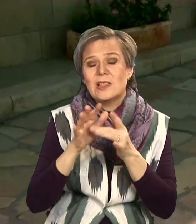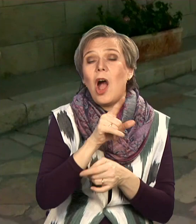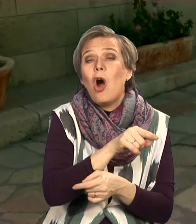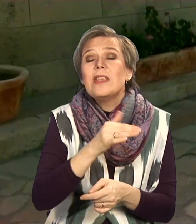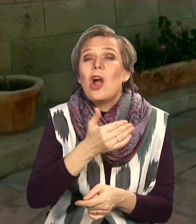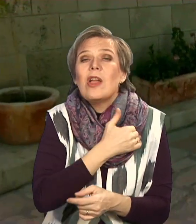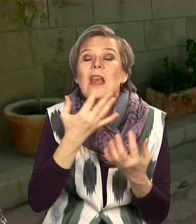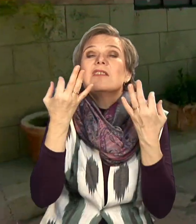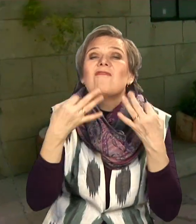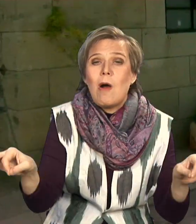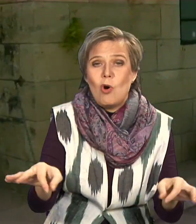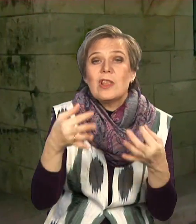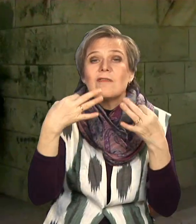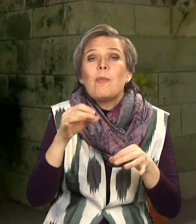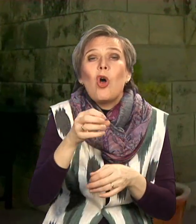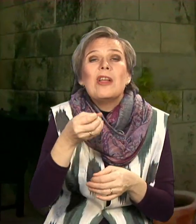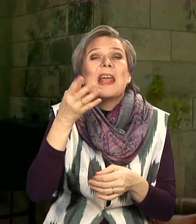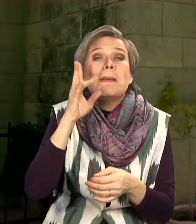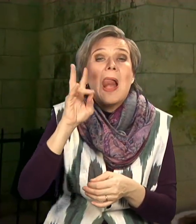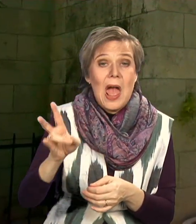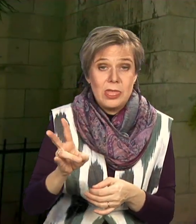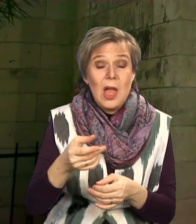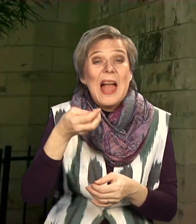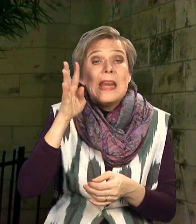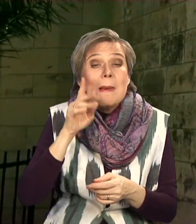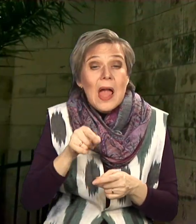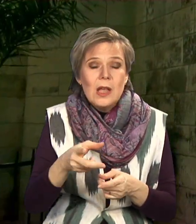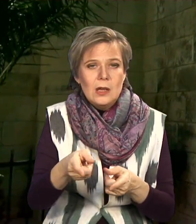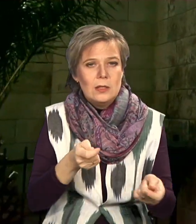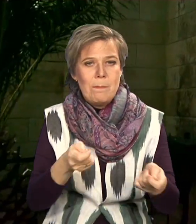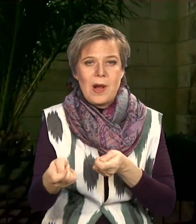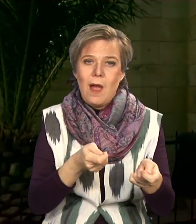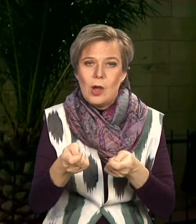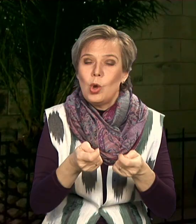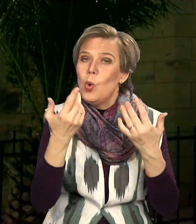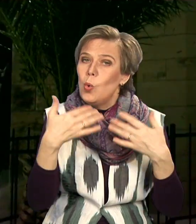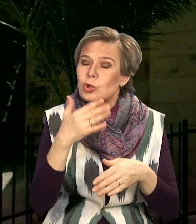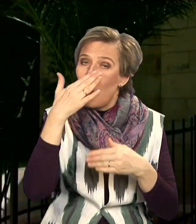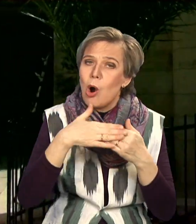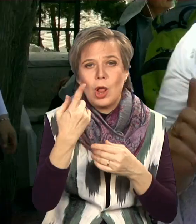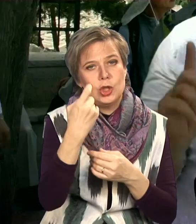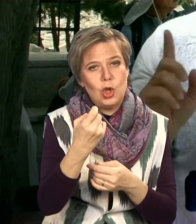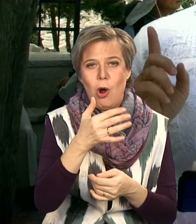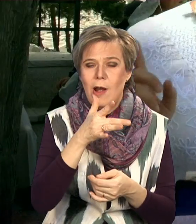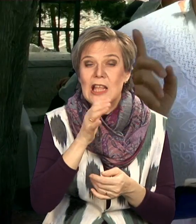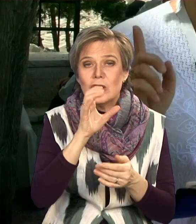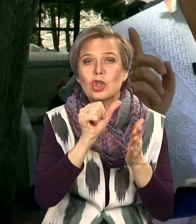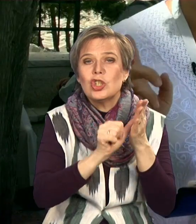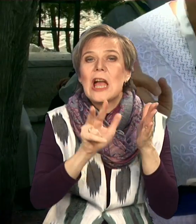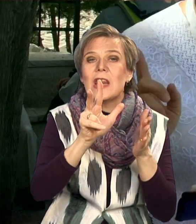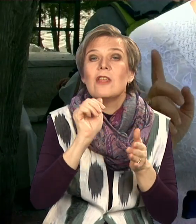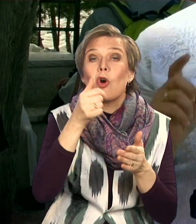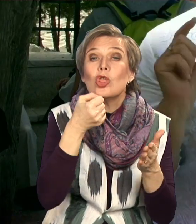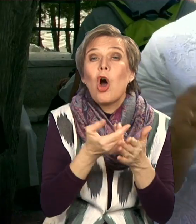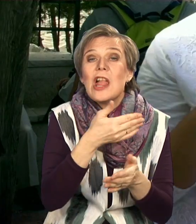свободы физической от римлян. Римляне правят здесь. Римское правление длится уже порядка 100 лет. С 63 года до нашей